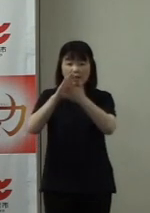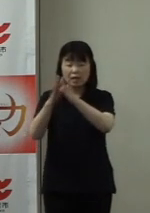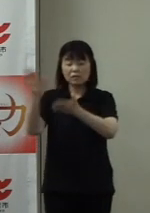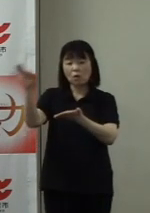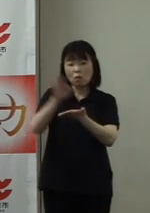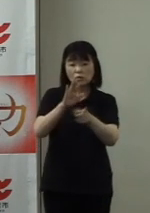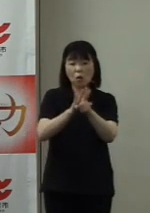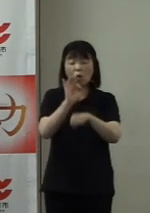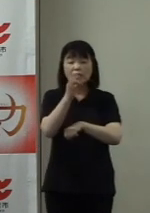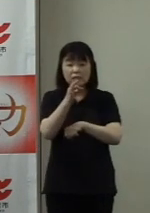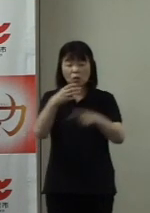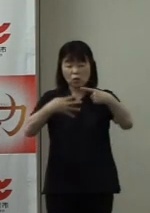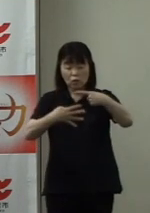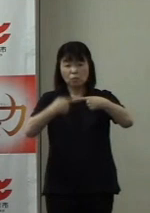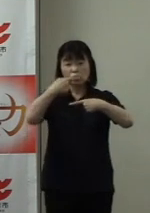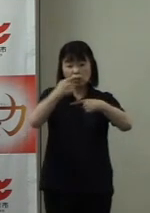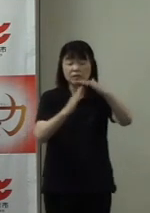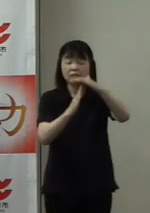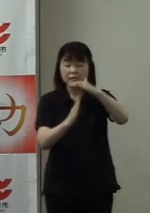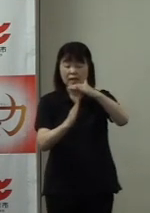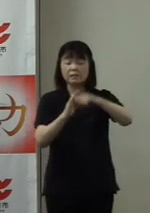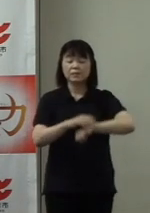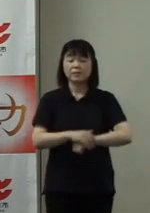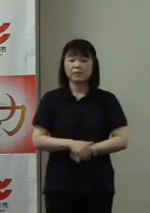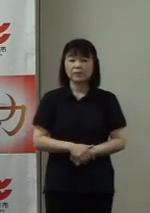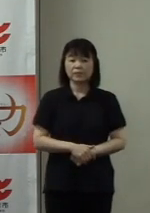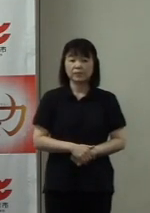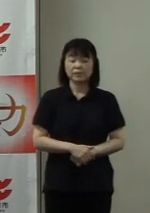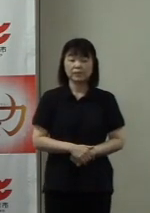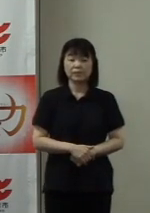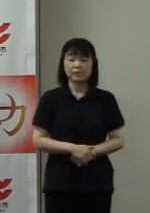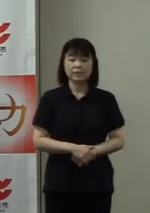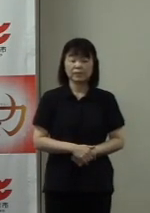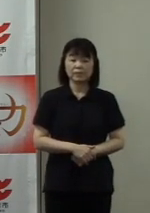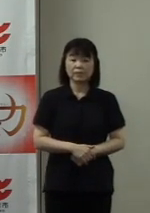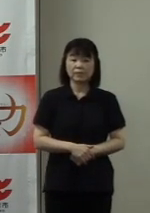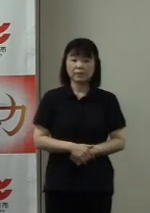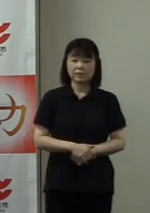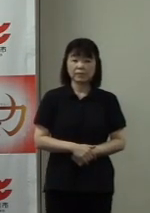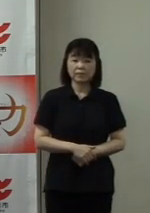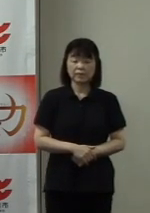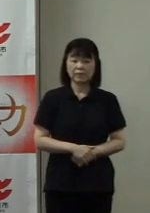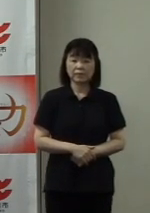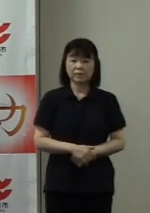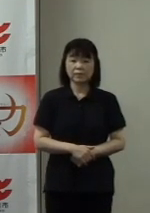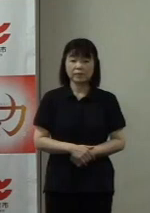金の確定額の4分の1以内ということであります。